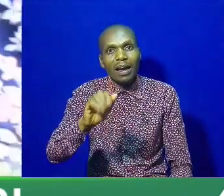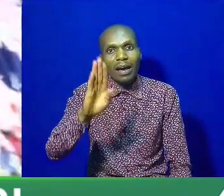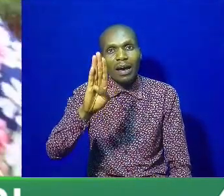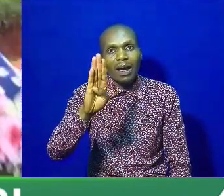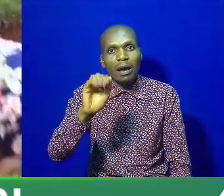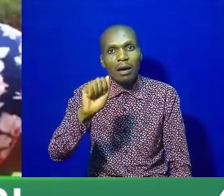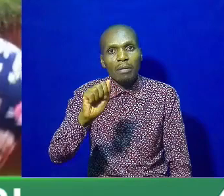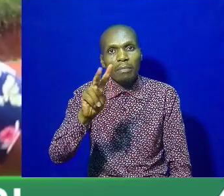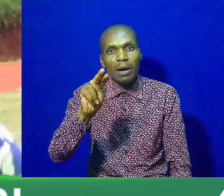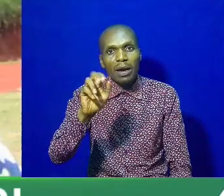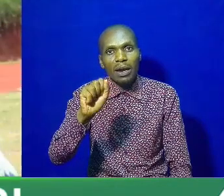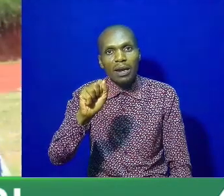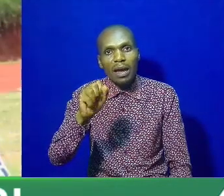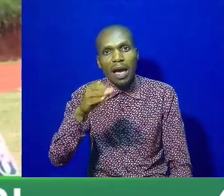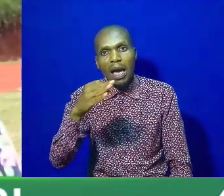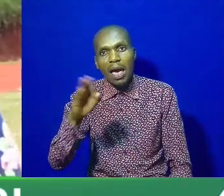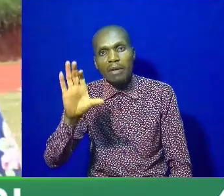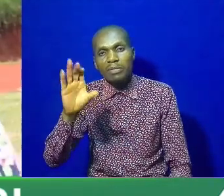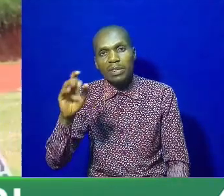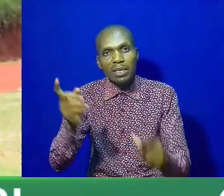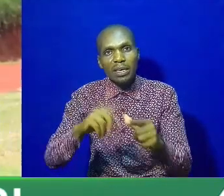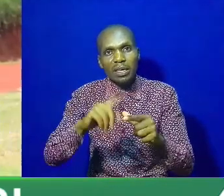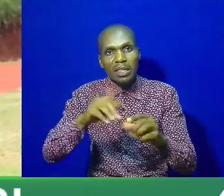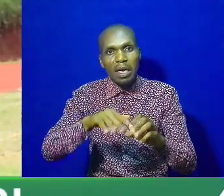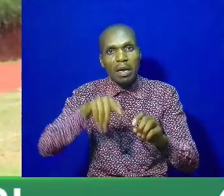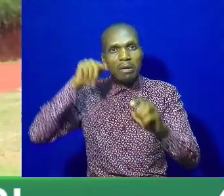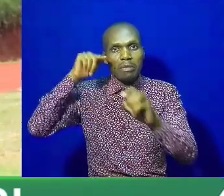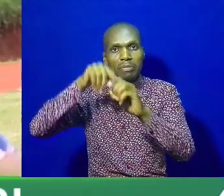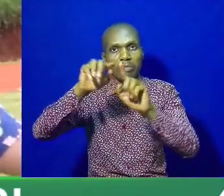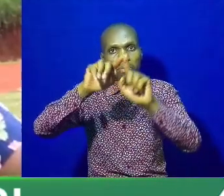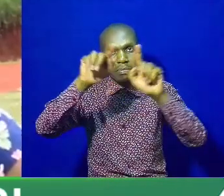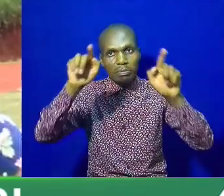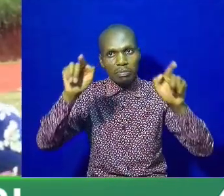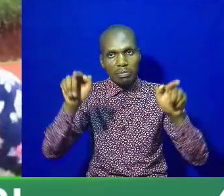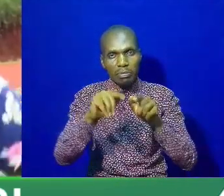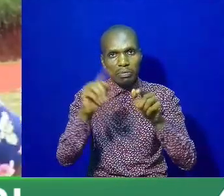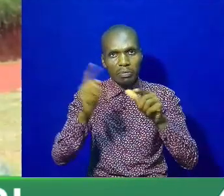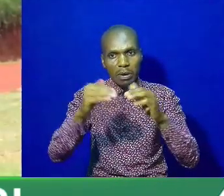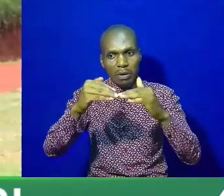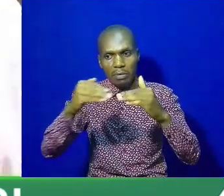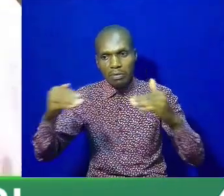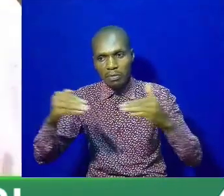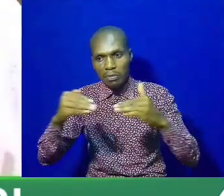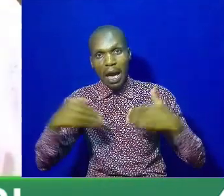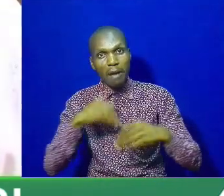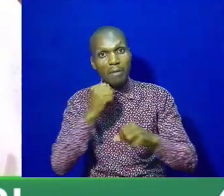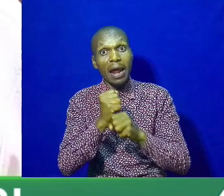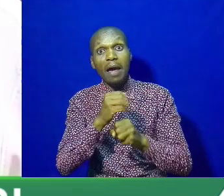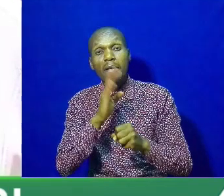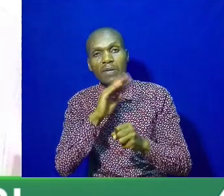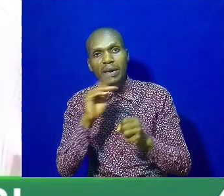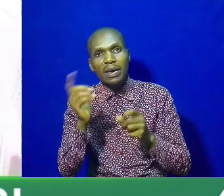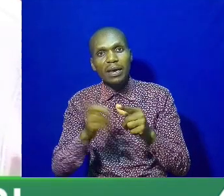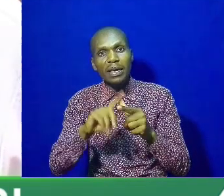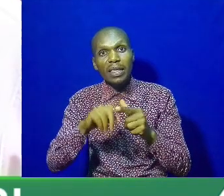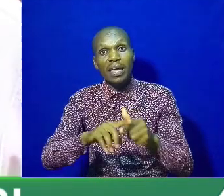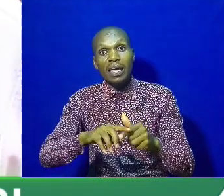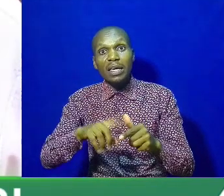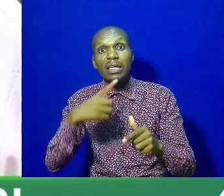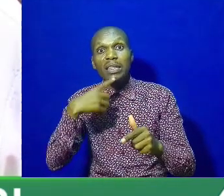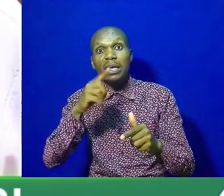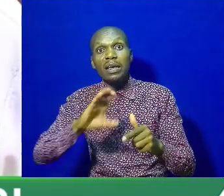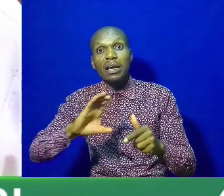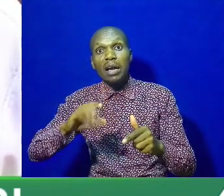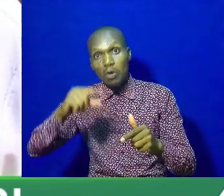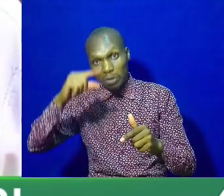kia bekiru chiori post kia bekiru ne leveling ya yonsi ya erire tora teye county government bia murase